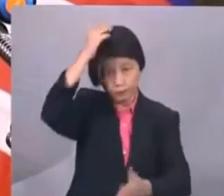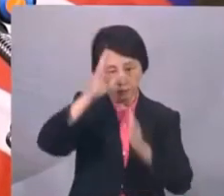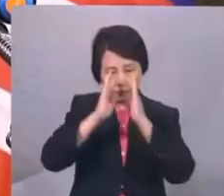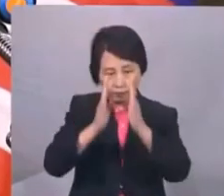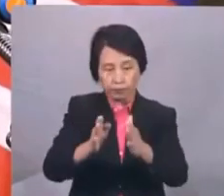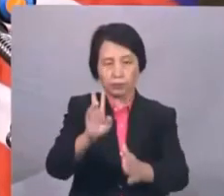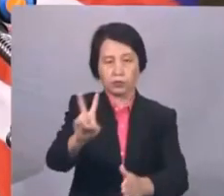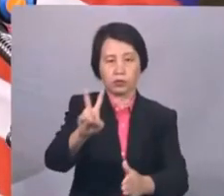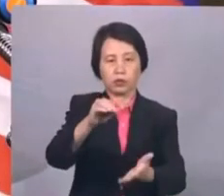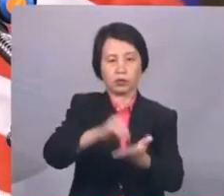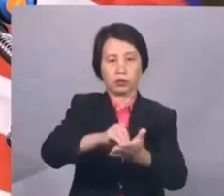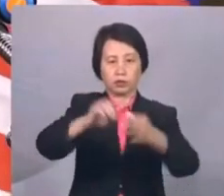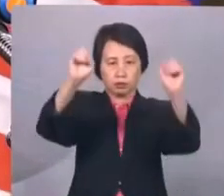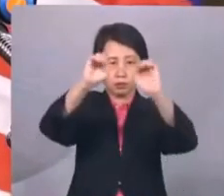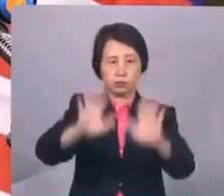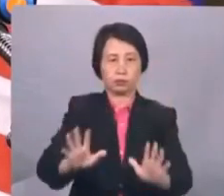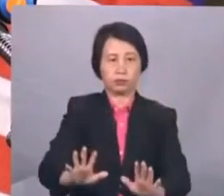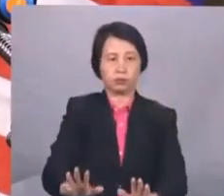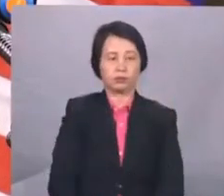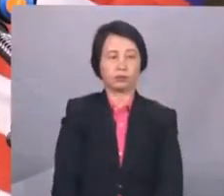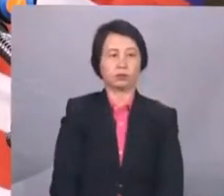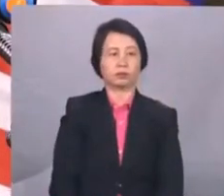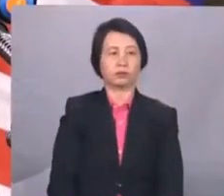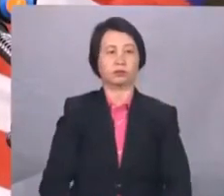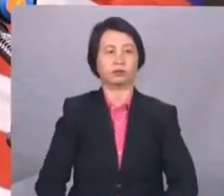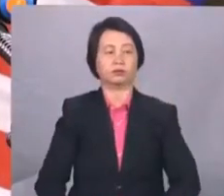prihatin kedua di salam